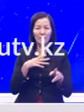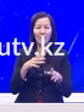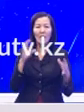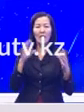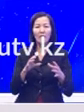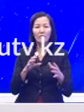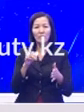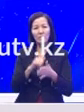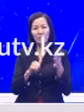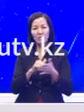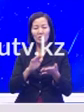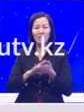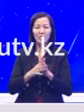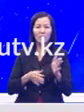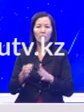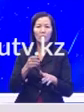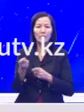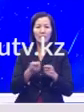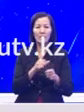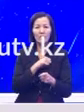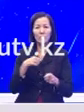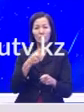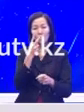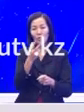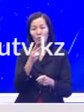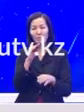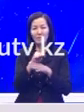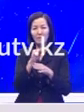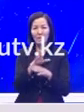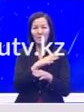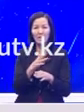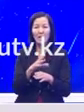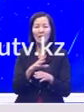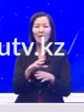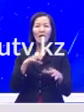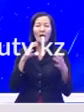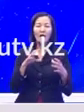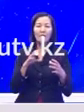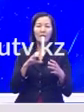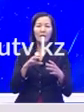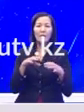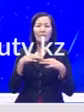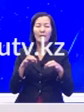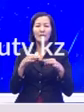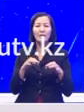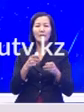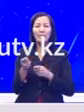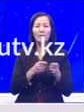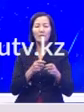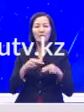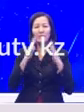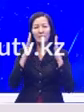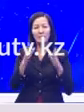көтермес жағдайын облыс әкімі Амандық Баталовтың өзі көріп сын айтыпты. Бұл жайт автопарктер башылығының шұғыл тазалық мәселесіне назар